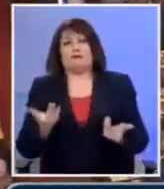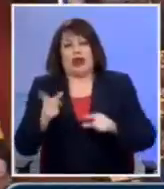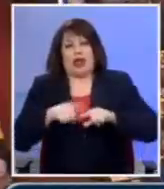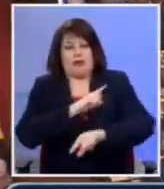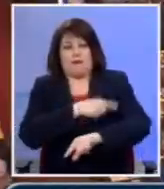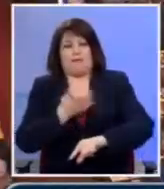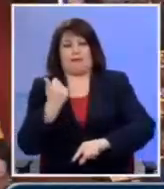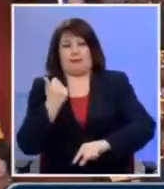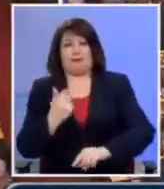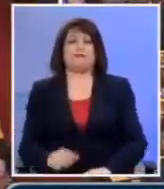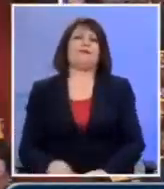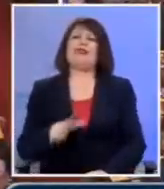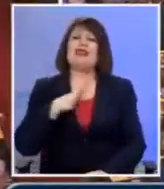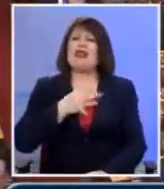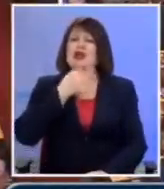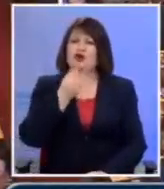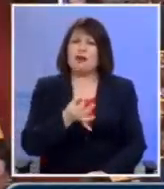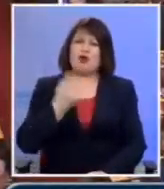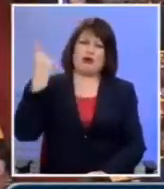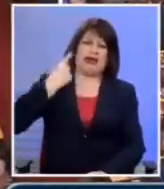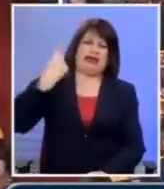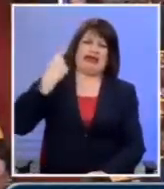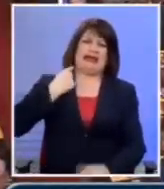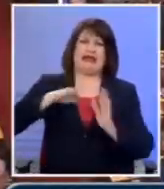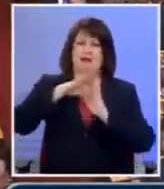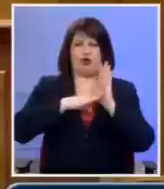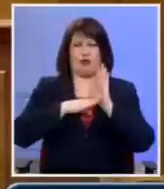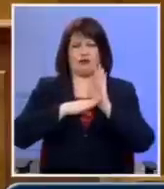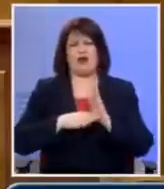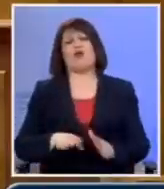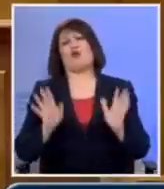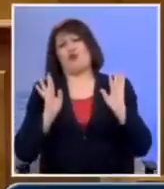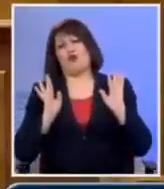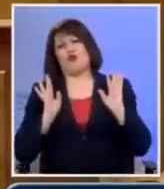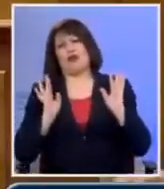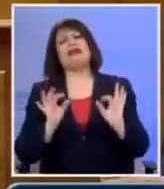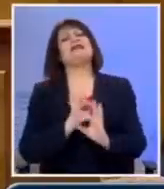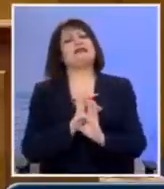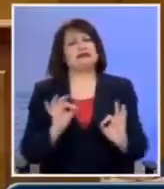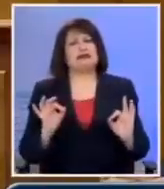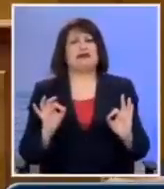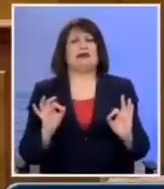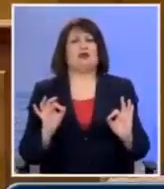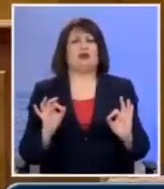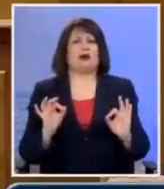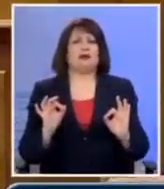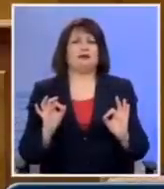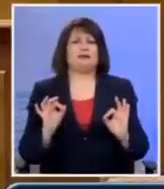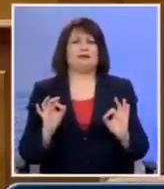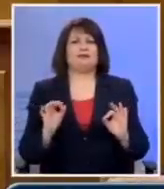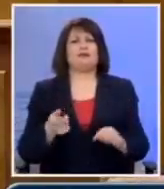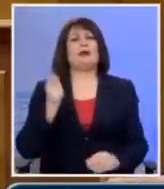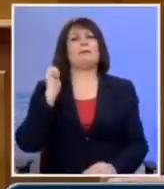Ξέρετε, δεν θέλω να μείνω στην κριτική αυτού του προγράμματος. Είναι δεδομένη τόσο η